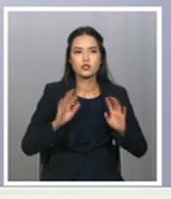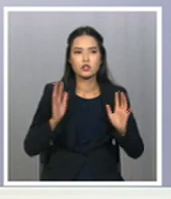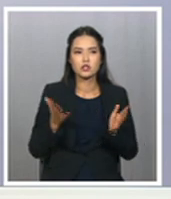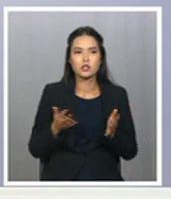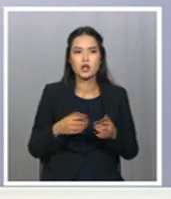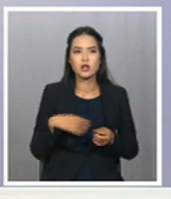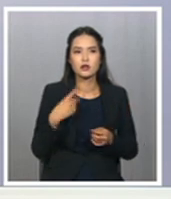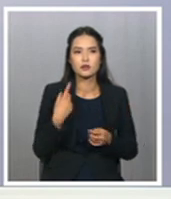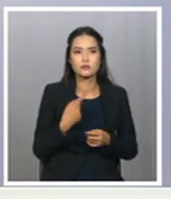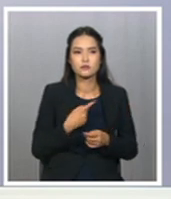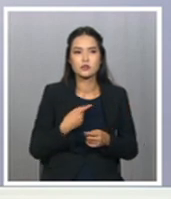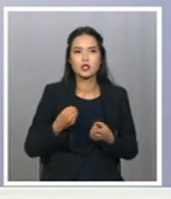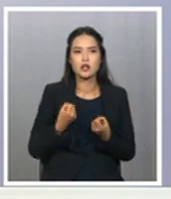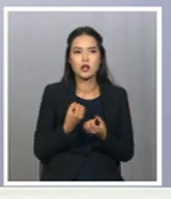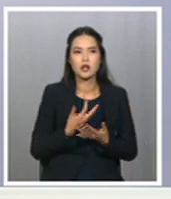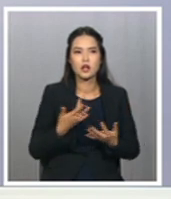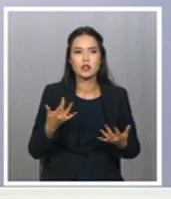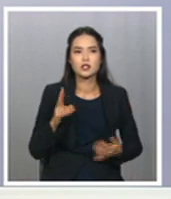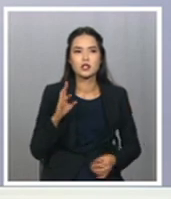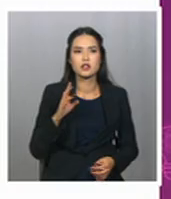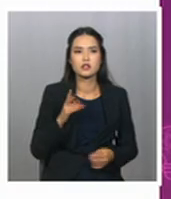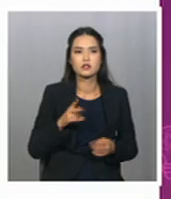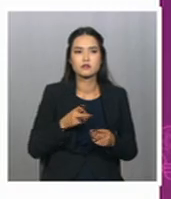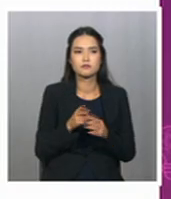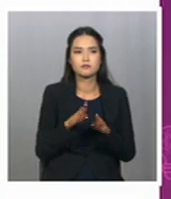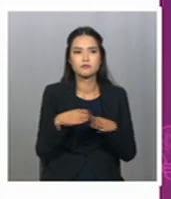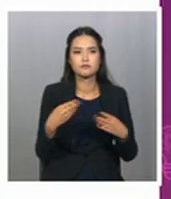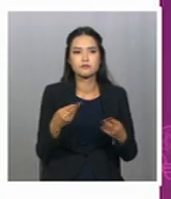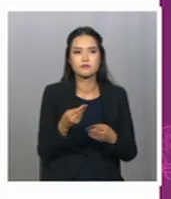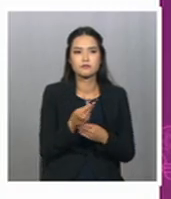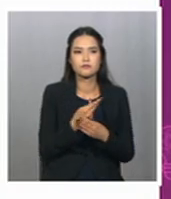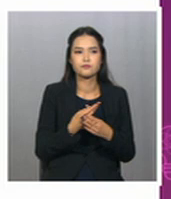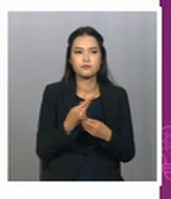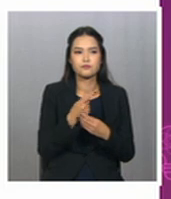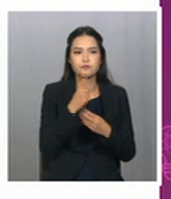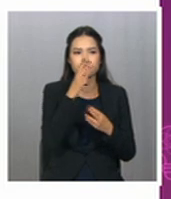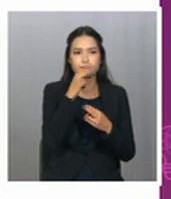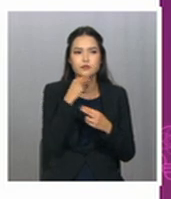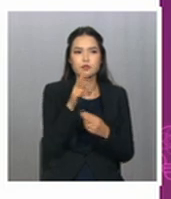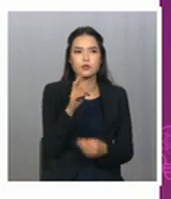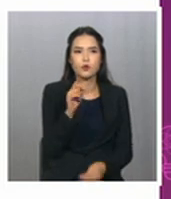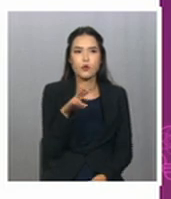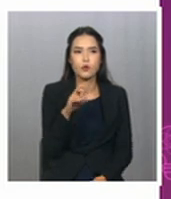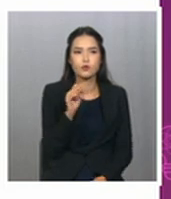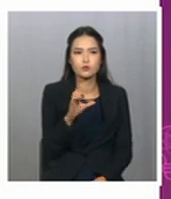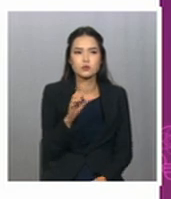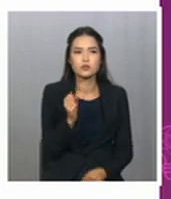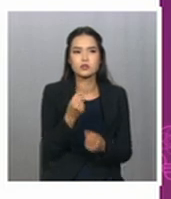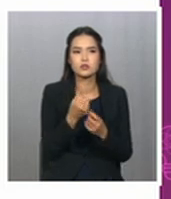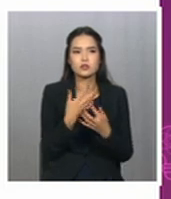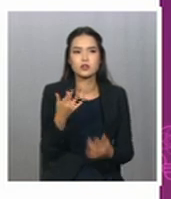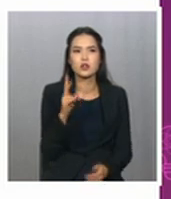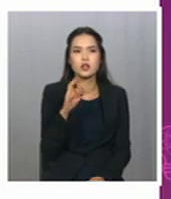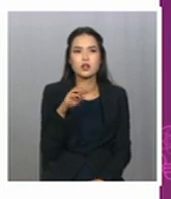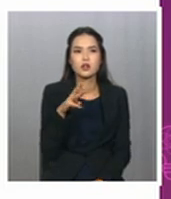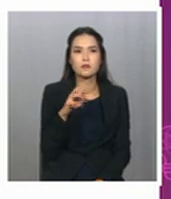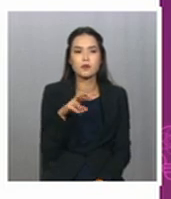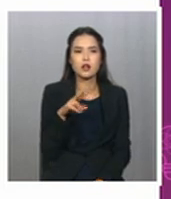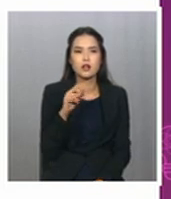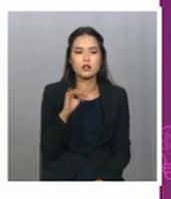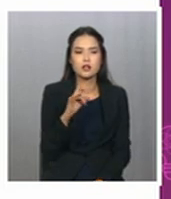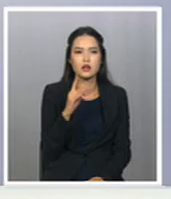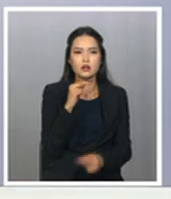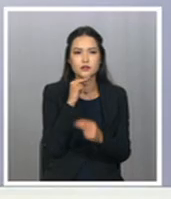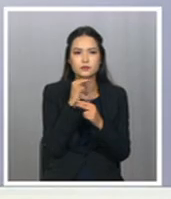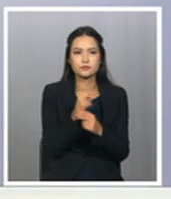біз әртүрлі қималар аламыз. Суретте конус пен қандайда бір жазықтықтың қиылысуынан